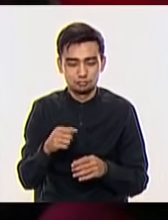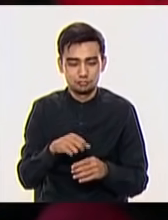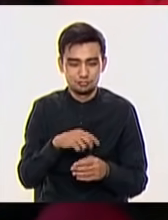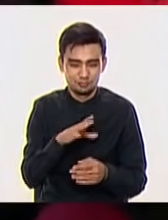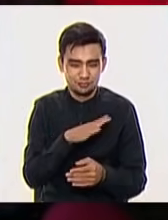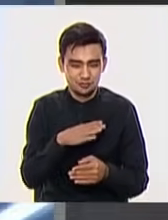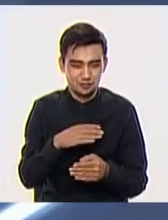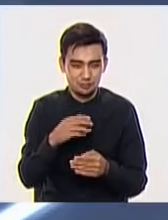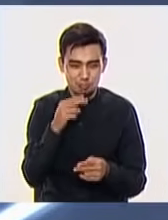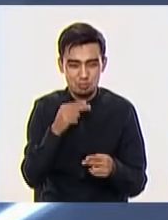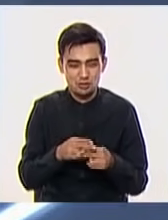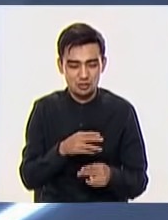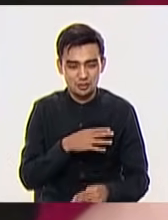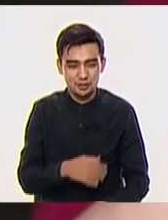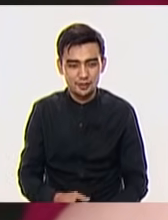дейді.